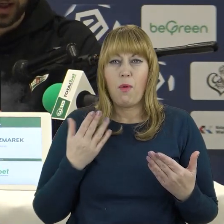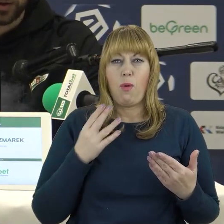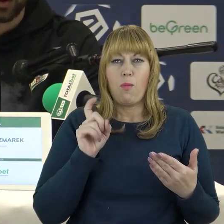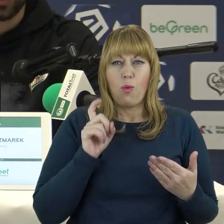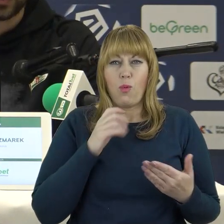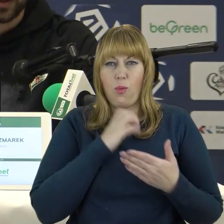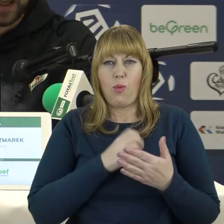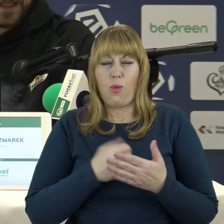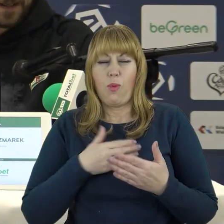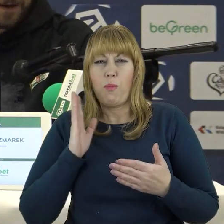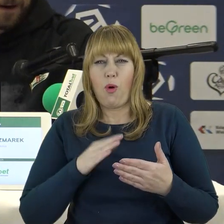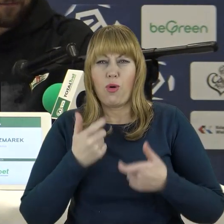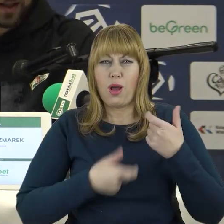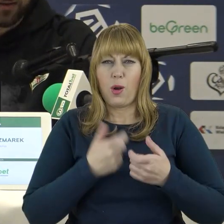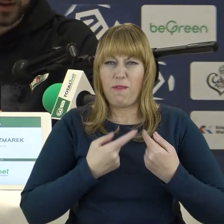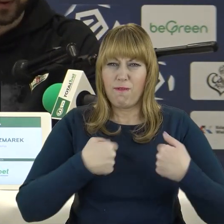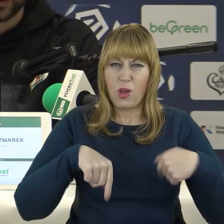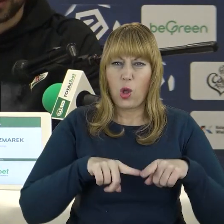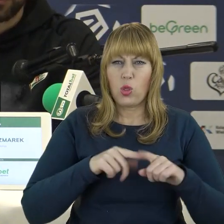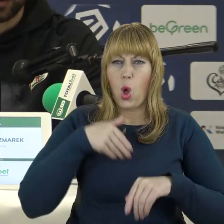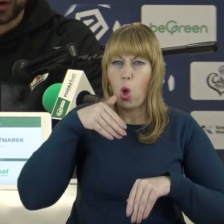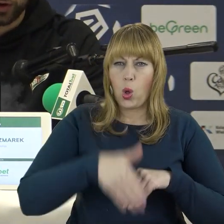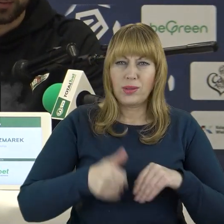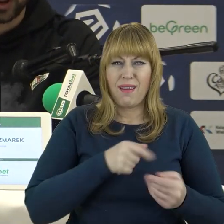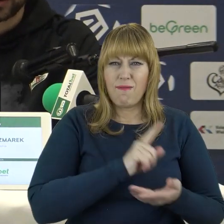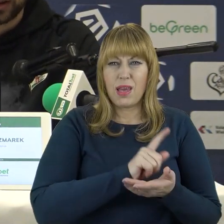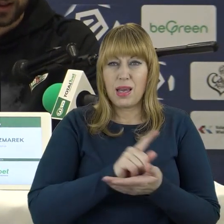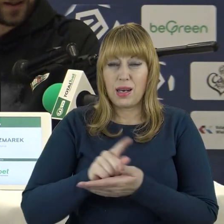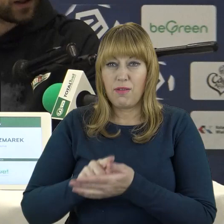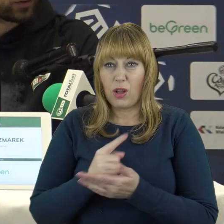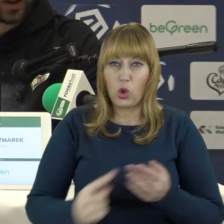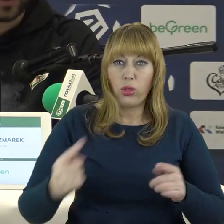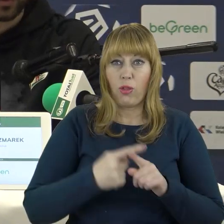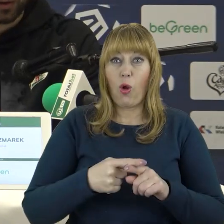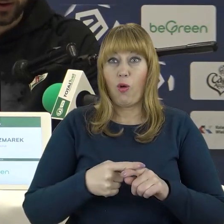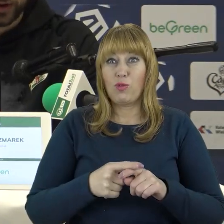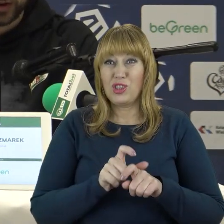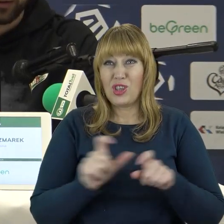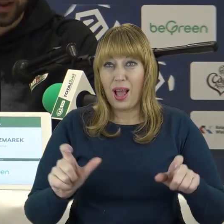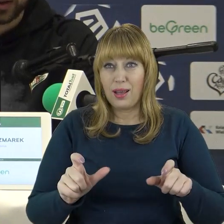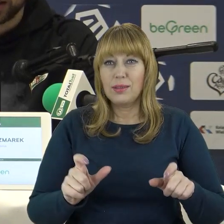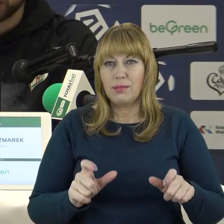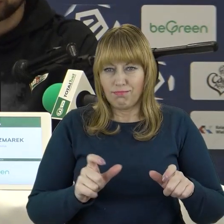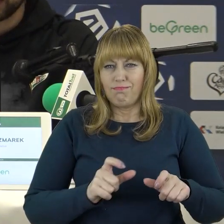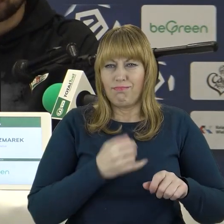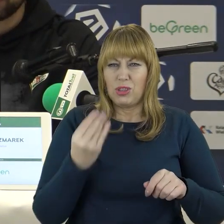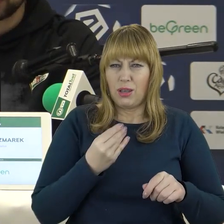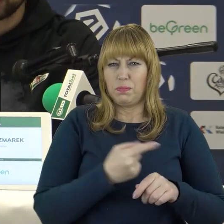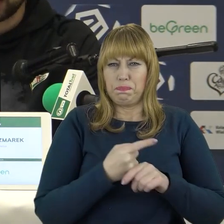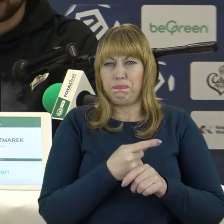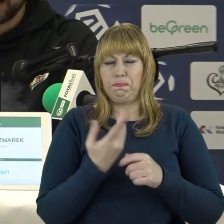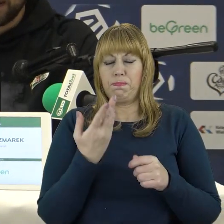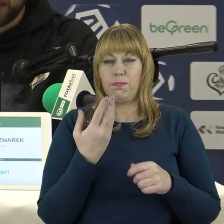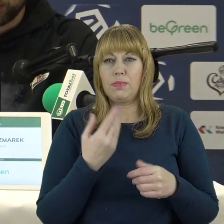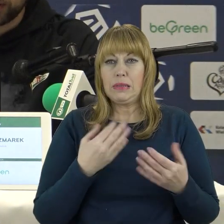meczu grać do końca, wygrywać mecze w doliczonym czasie, których nie udało się wcześniej wygrać. Także tutaj naprawdę